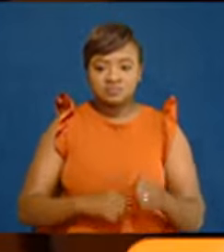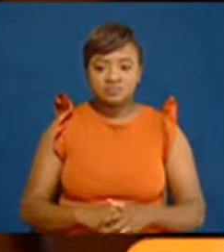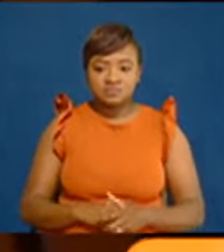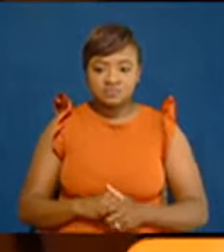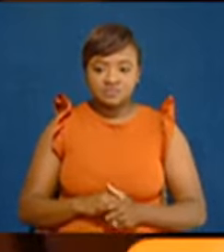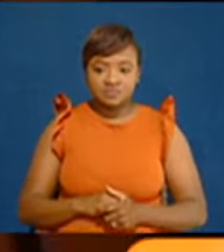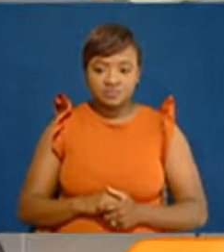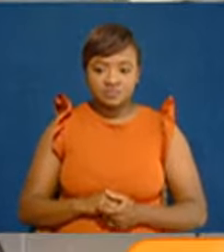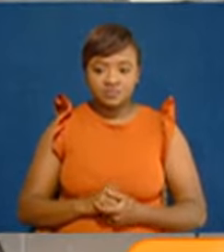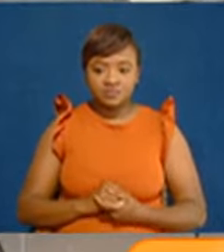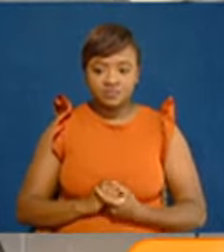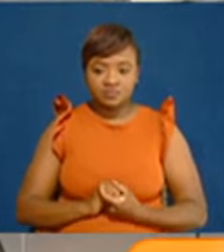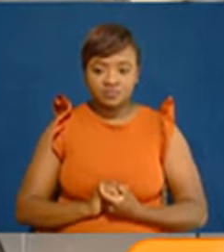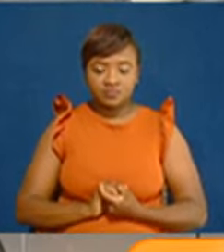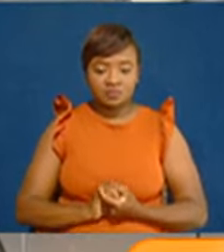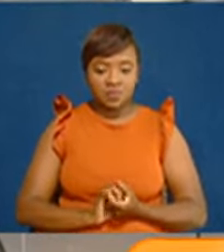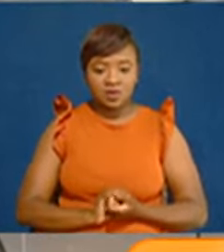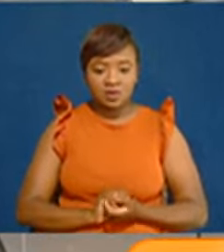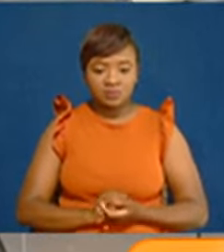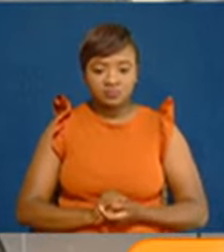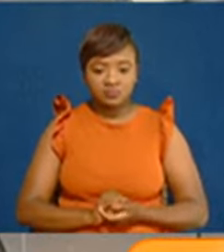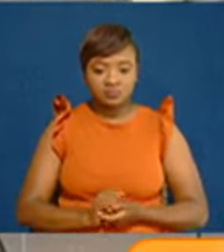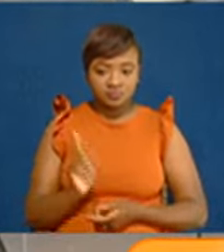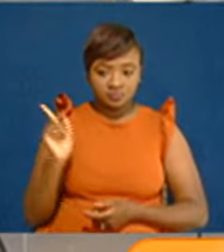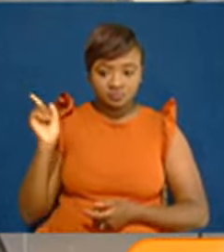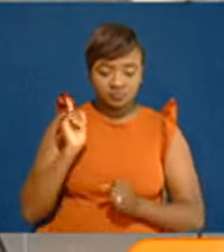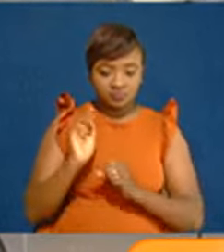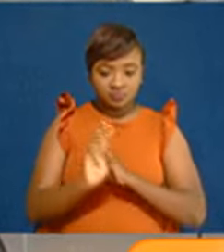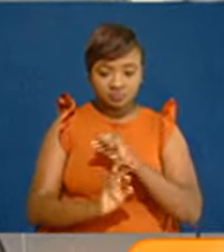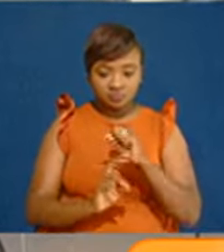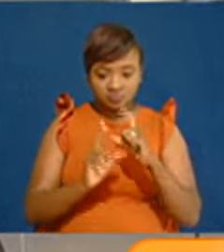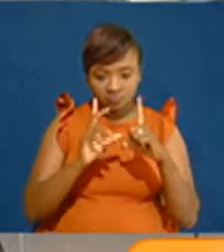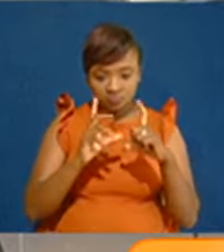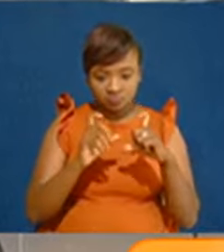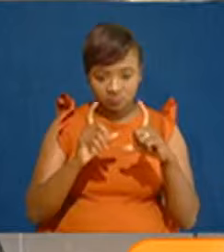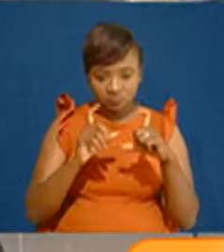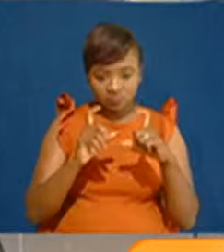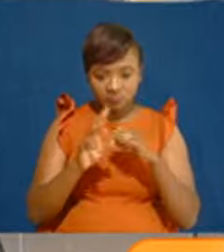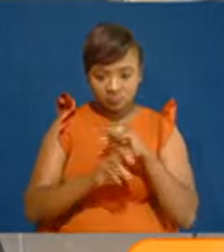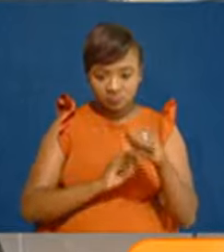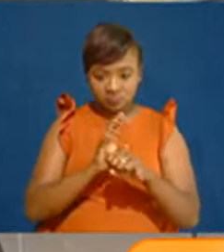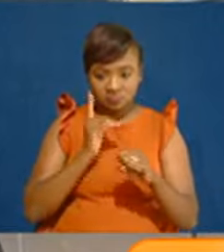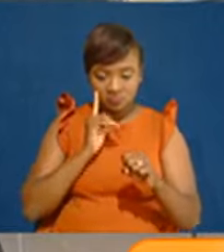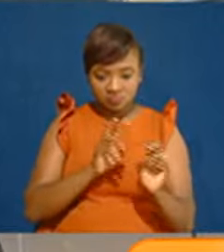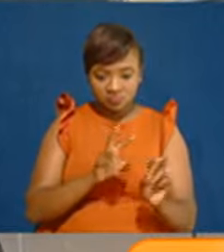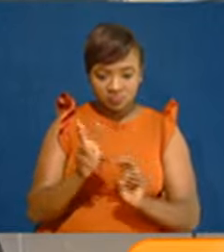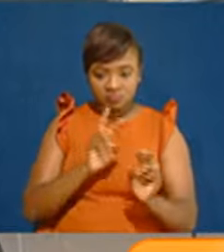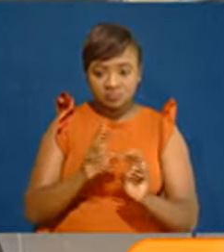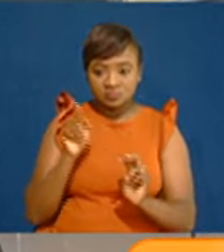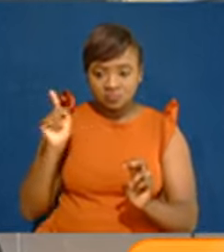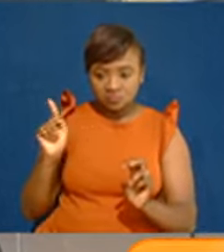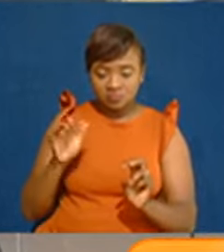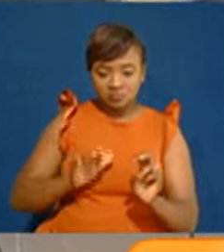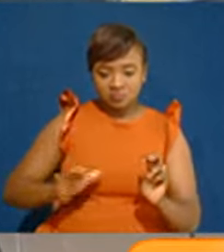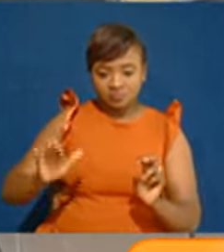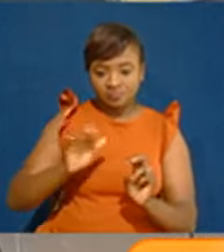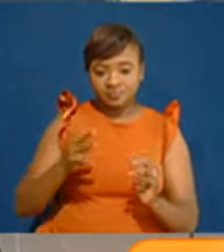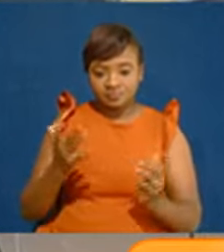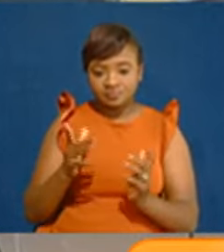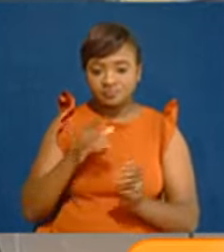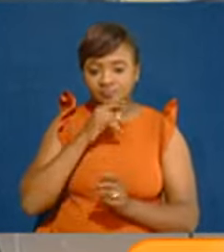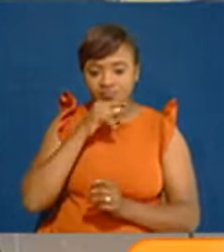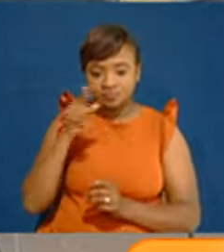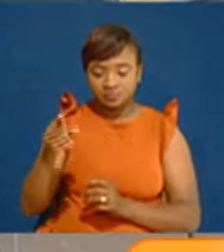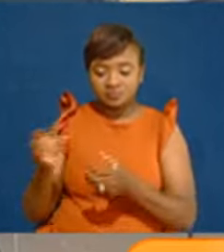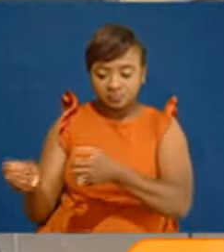kanda ya CCTV ambayo umeitazama, hapa ndipo eneo ambalo Daniel Kabusho alitekwa